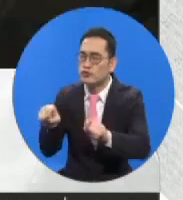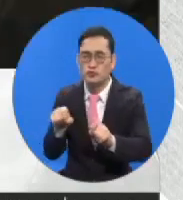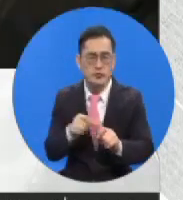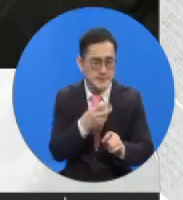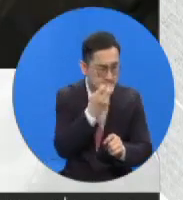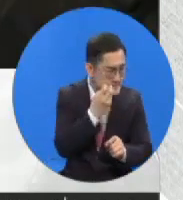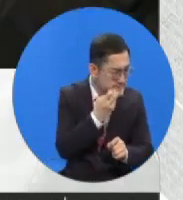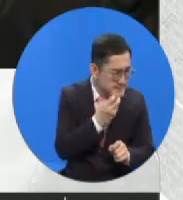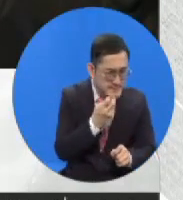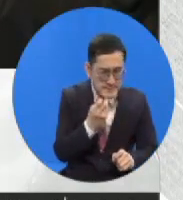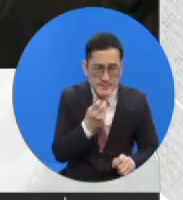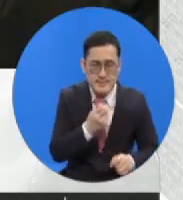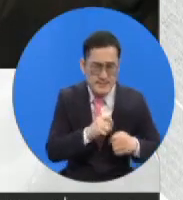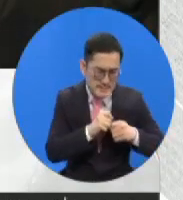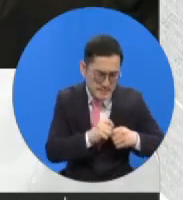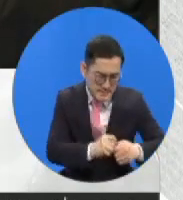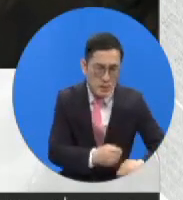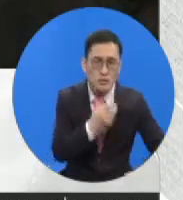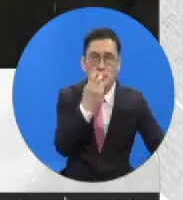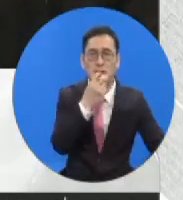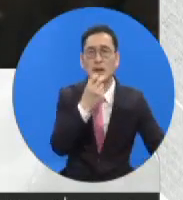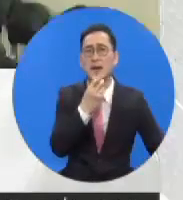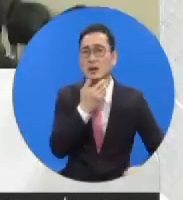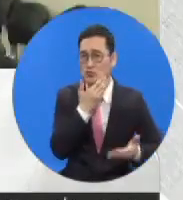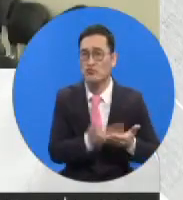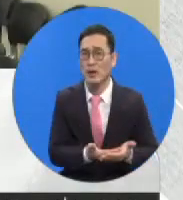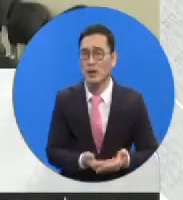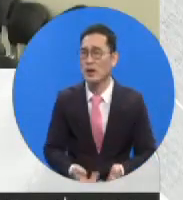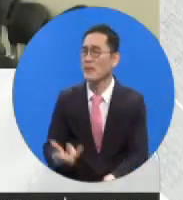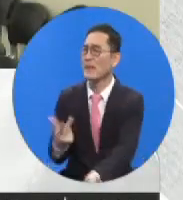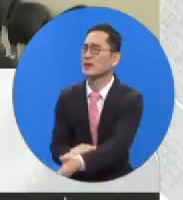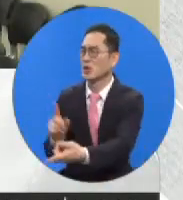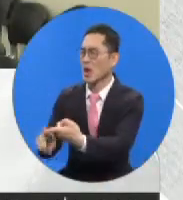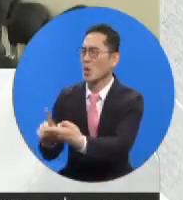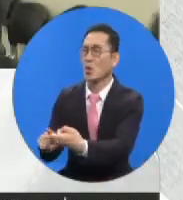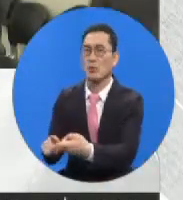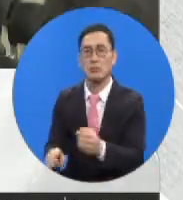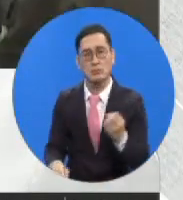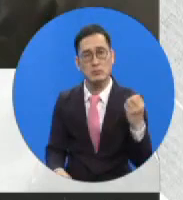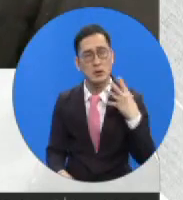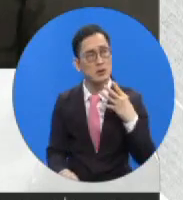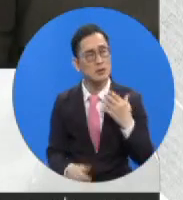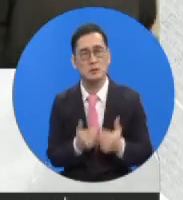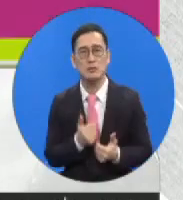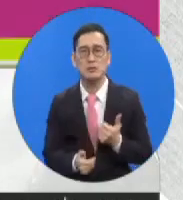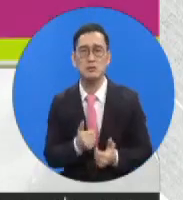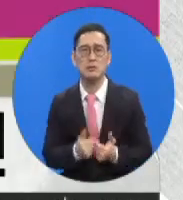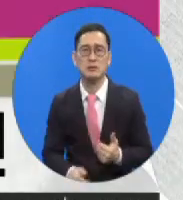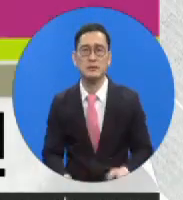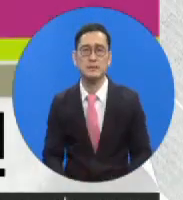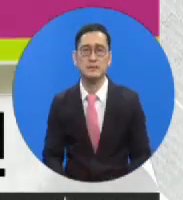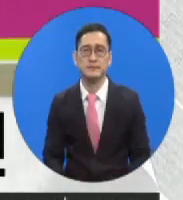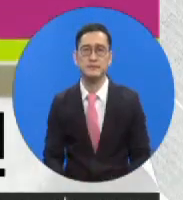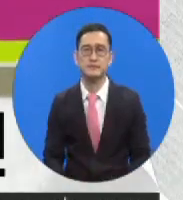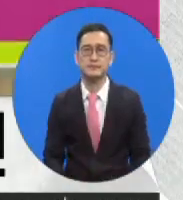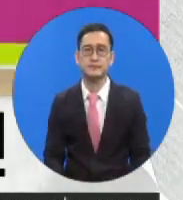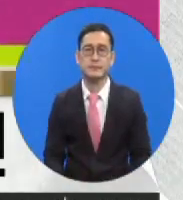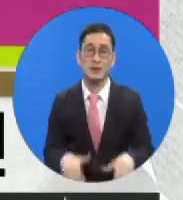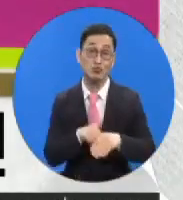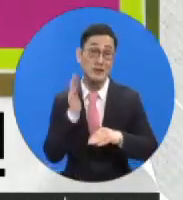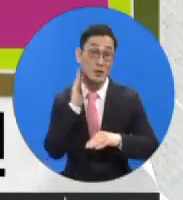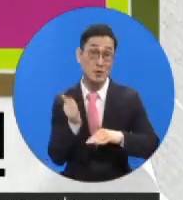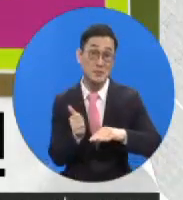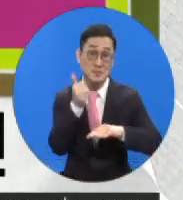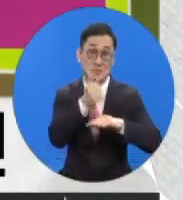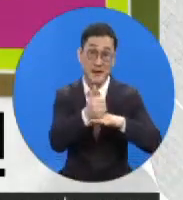백신 접종을 중단하고 이 사태에 대한 원인 분석을 해야 되는 것이 온당치 않겠습니까? 저는 문재인 정부가 출범 당시부터 사람이